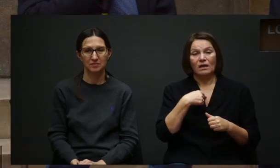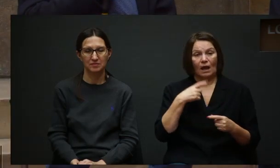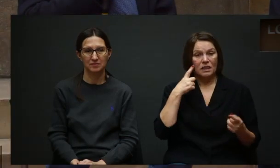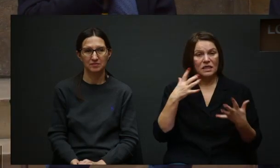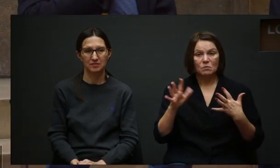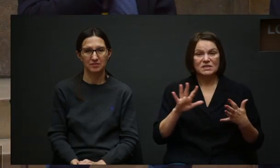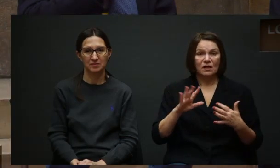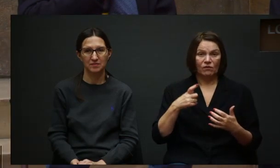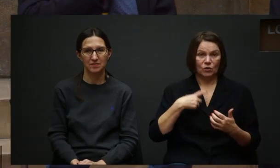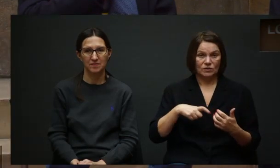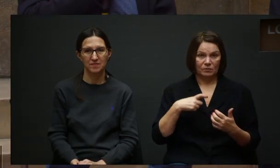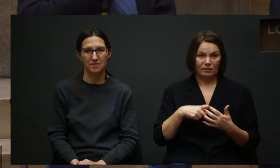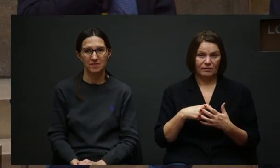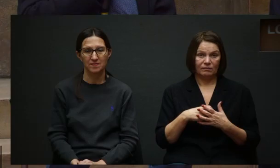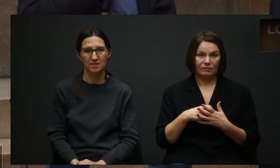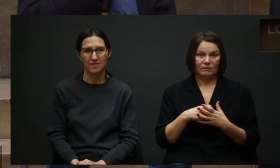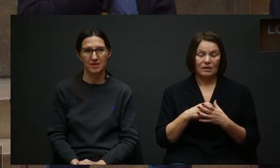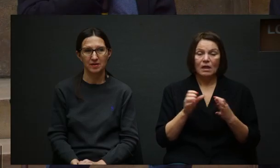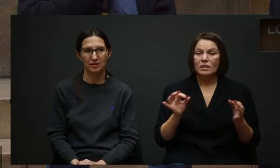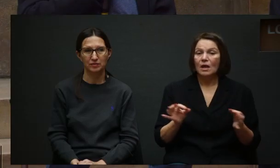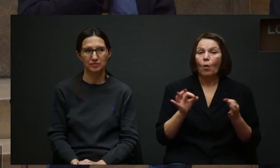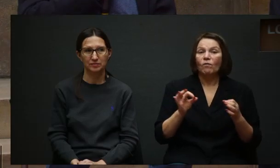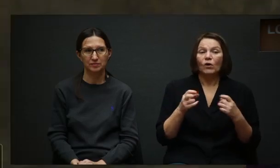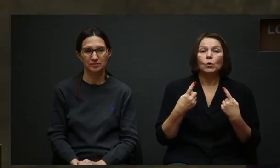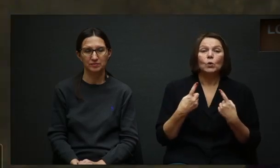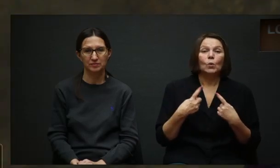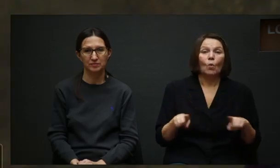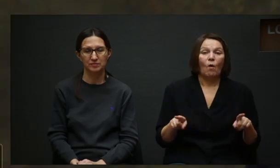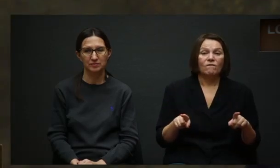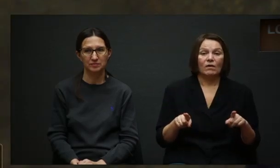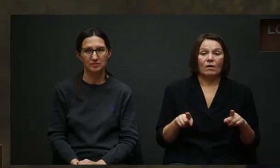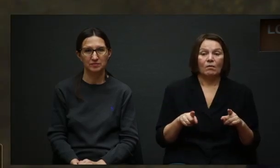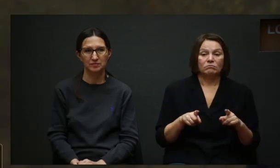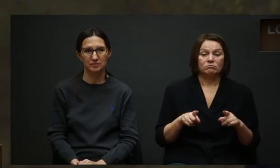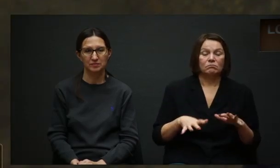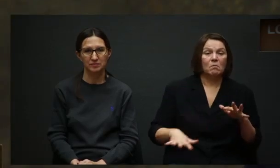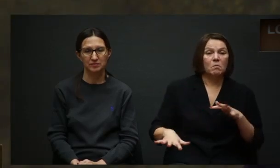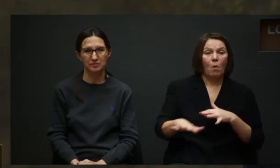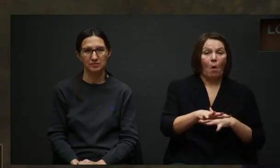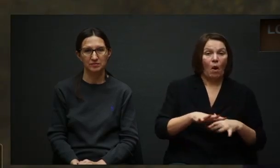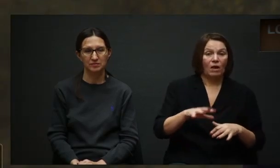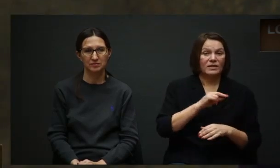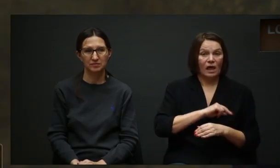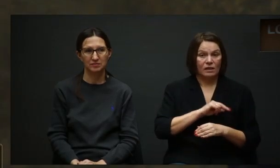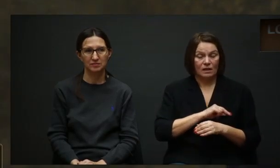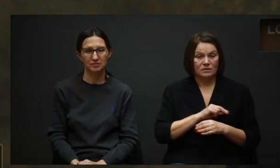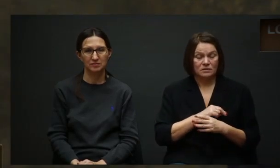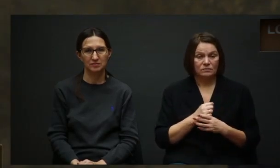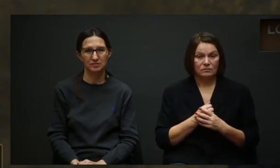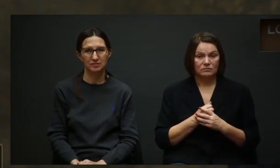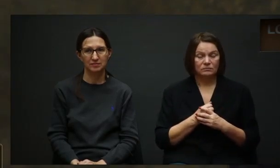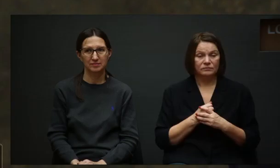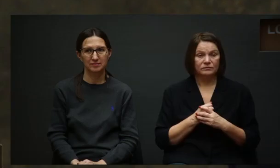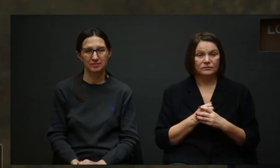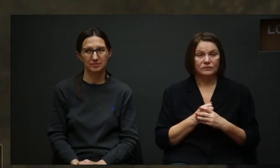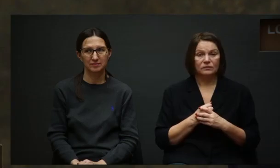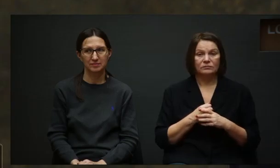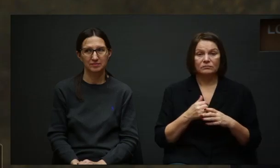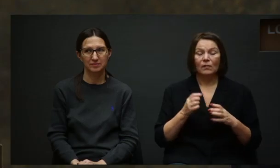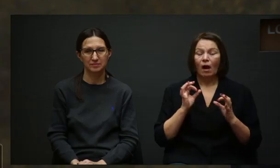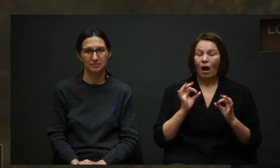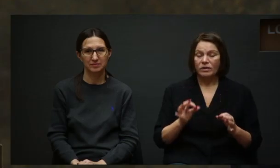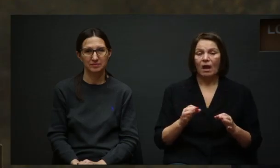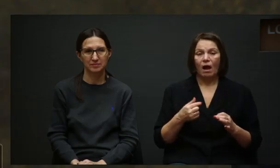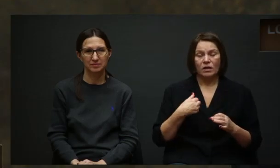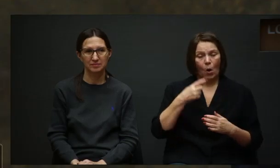себе никакого другого поля деятельности, хотя я абсолютно